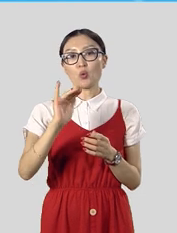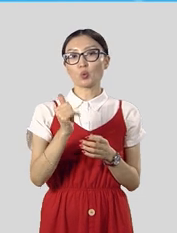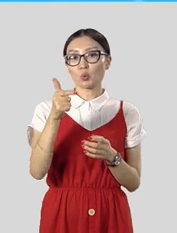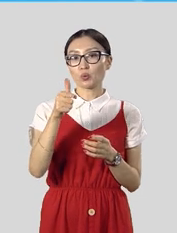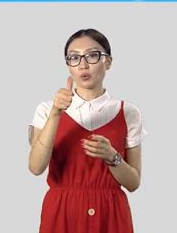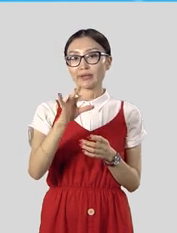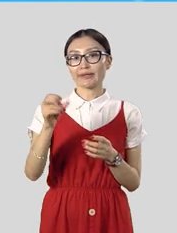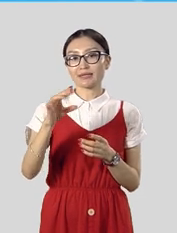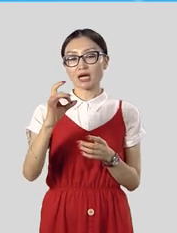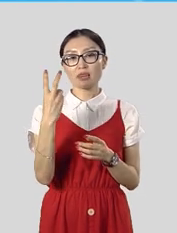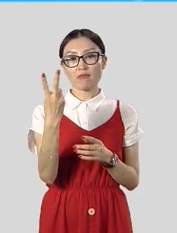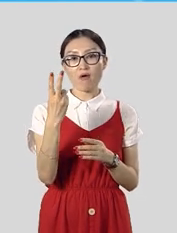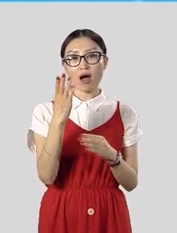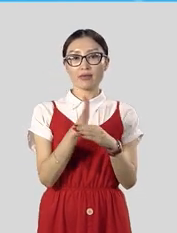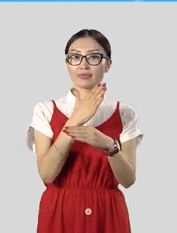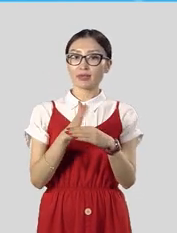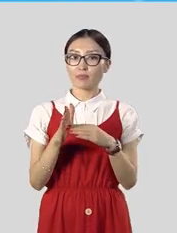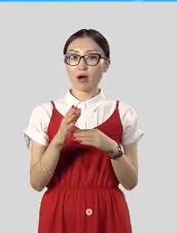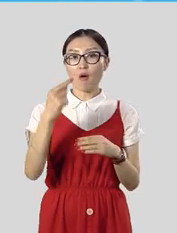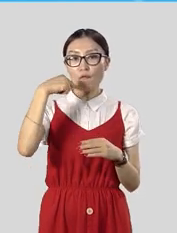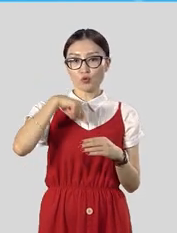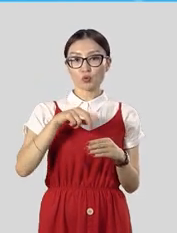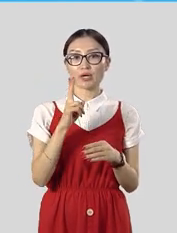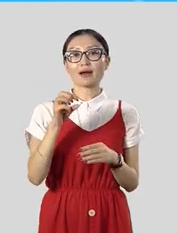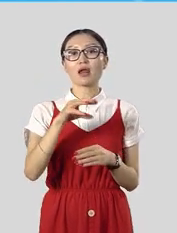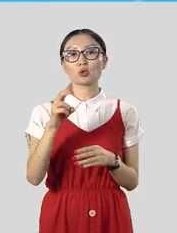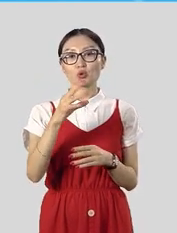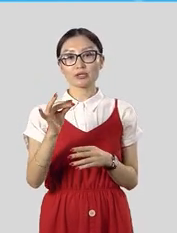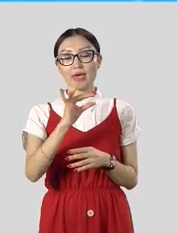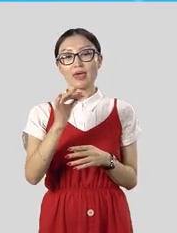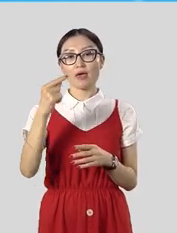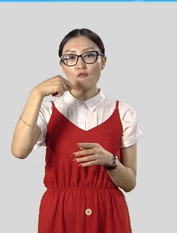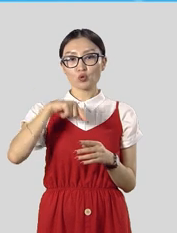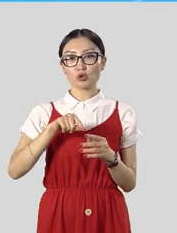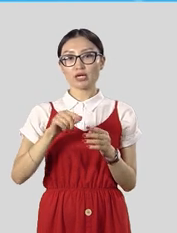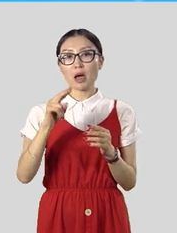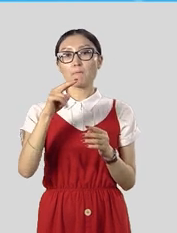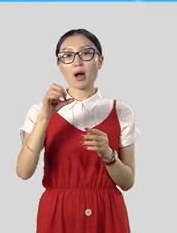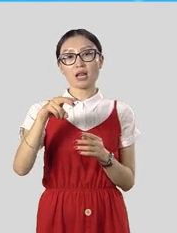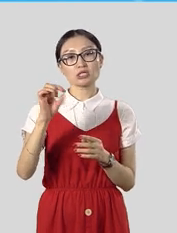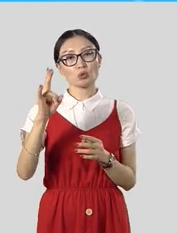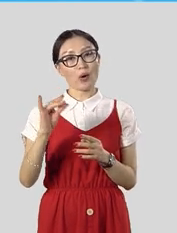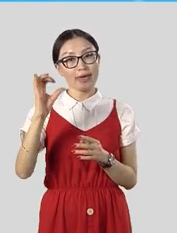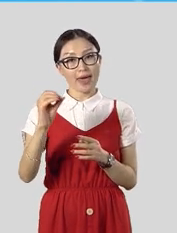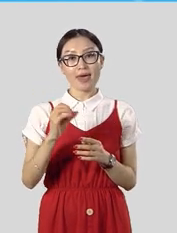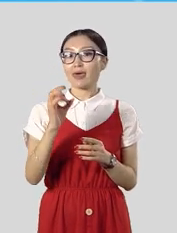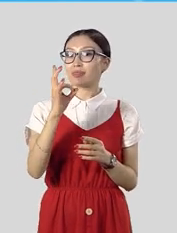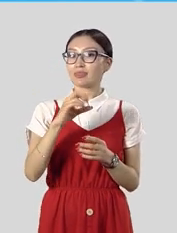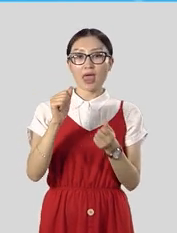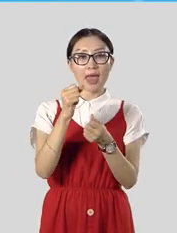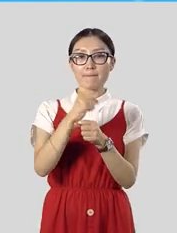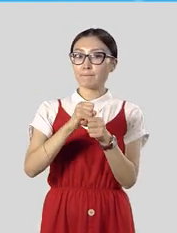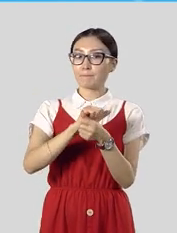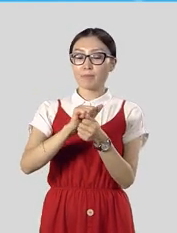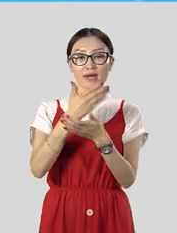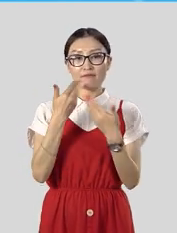гидры два типа пищеварения – внутриклеточное и внутриполостное. Непереваренные